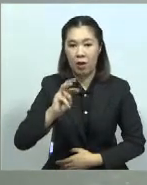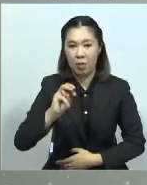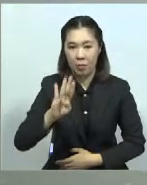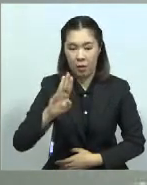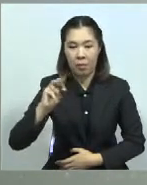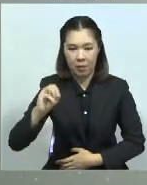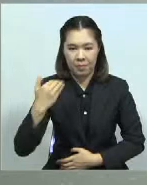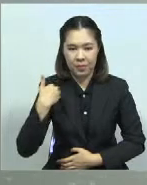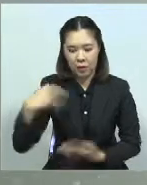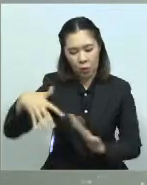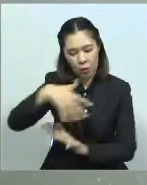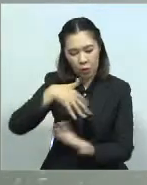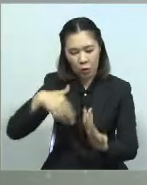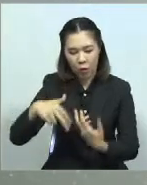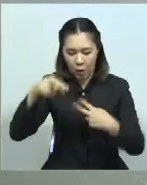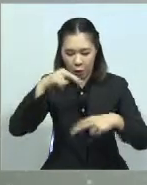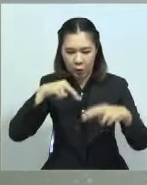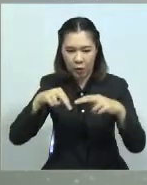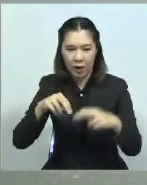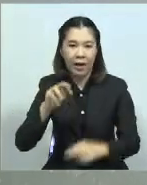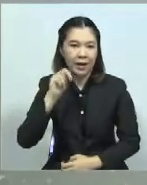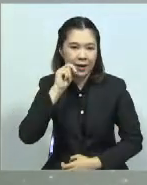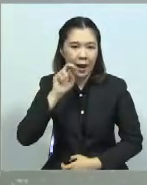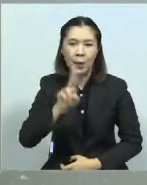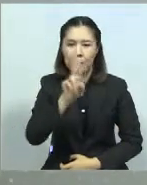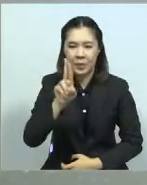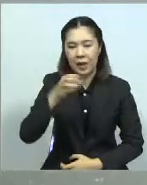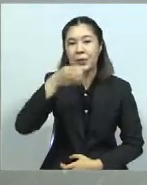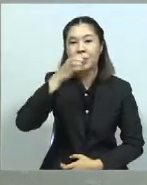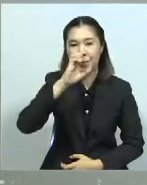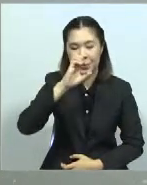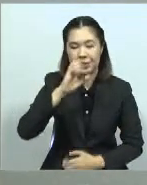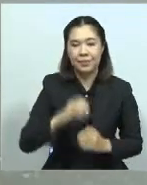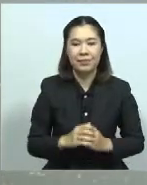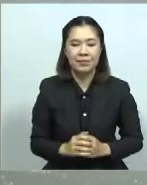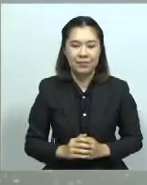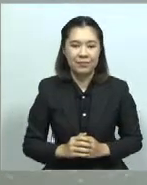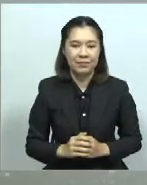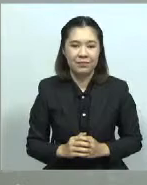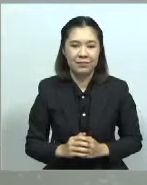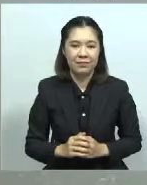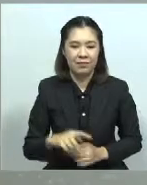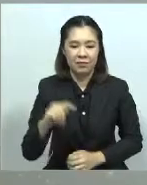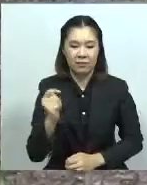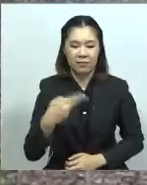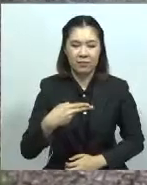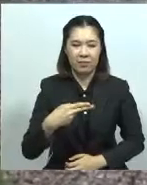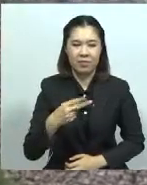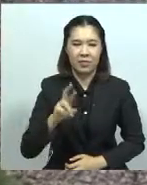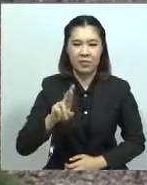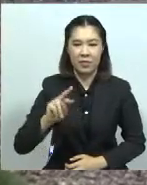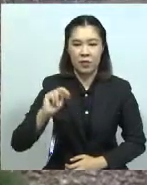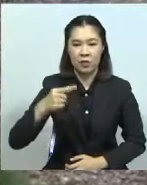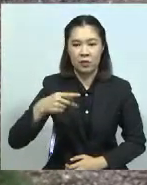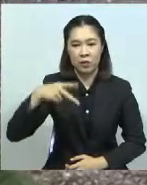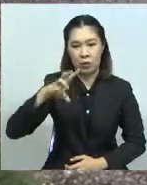พื่อรักษาระบบนิเวศและน้ำใช้ในการอุปโภคบริโภคเท่านั้นทางด้านนายทรงวุฒิกิจวรวุฒิผู้อำนวย